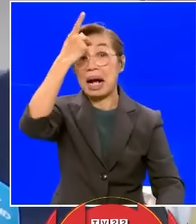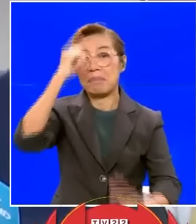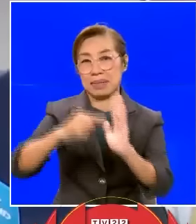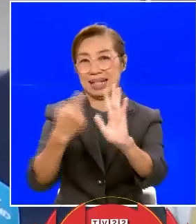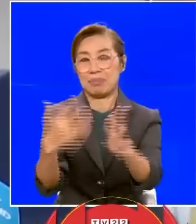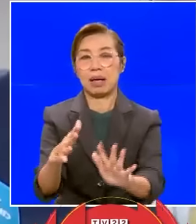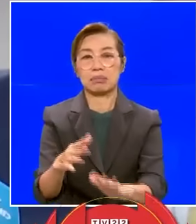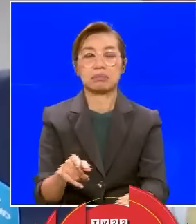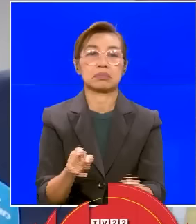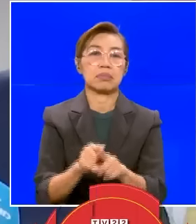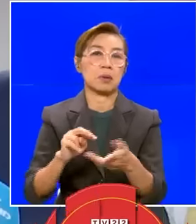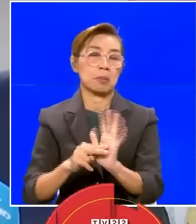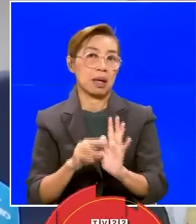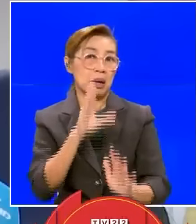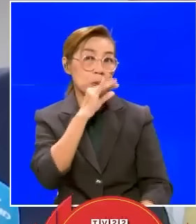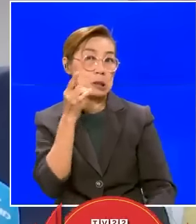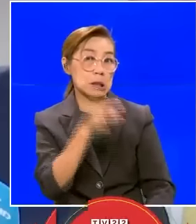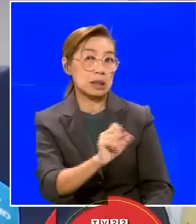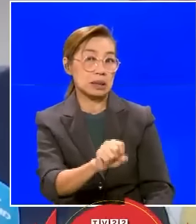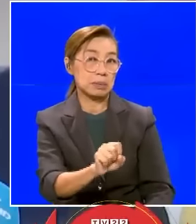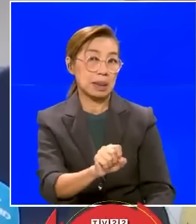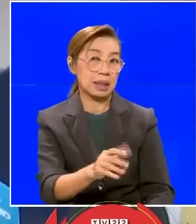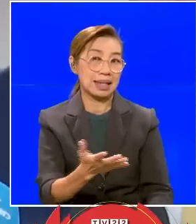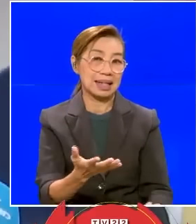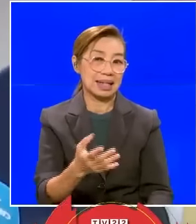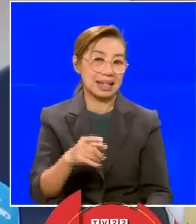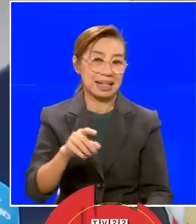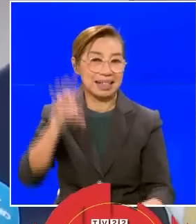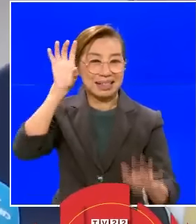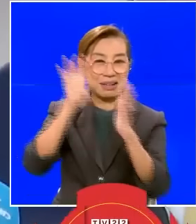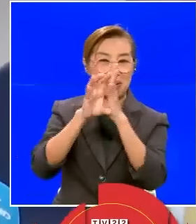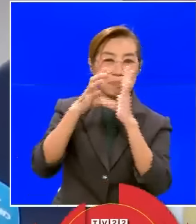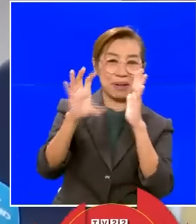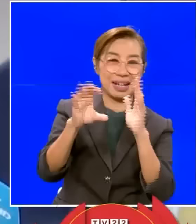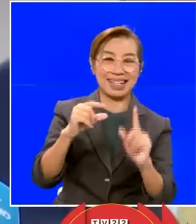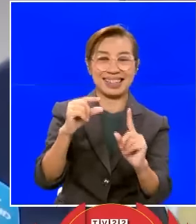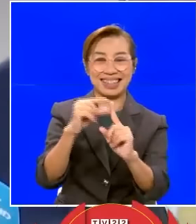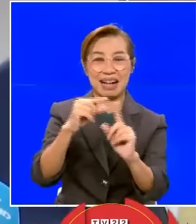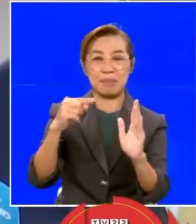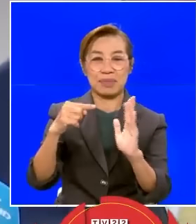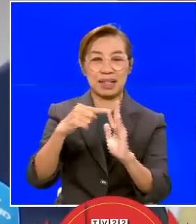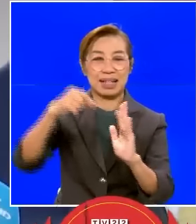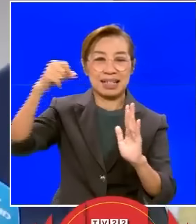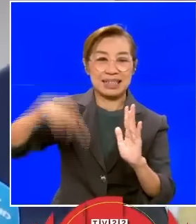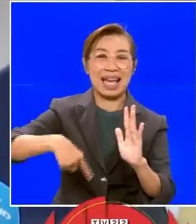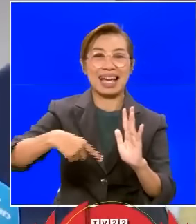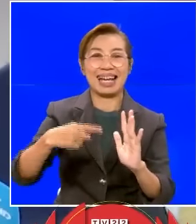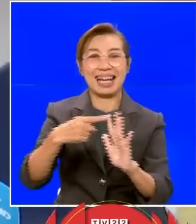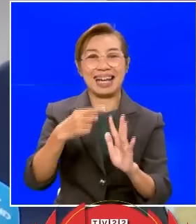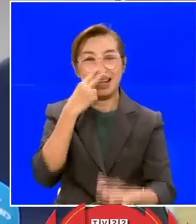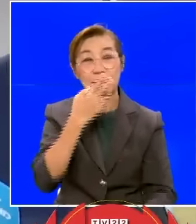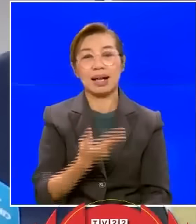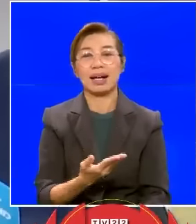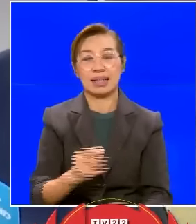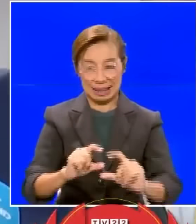ป็นการแซะไหม ก็เขาขึ้นภาพไปแล้วว่าแซะ แซะนะคะ อันนี้อธิบายให้ผู้ชม